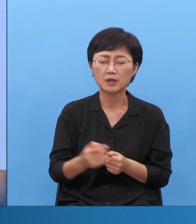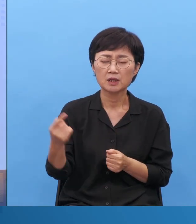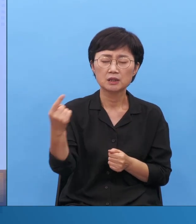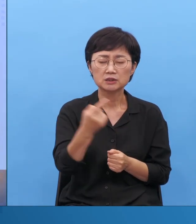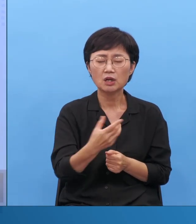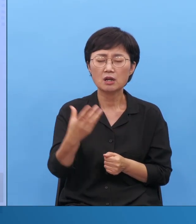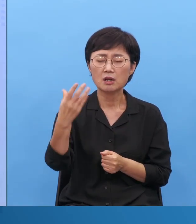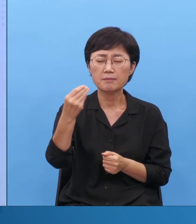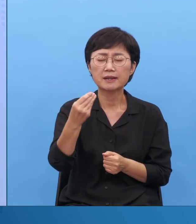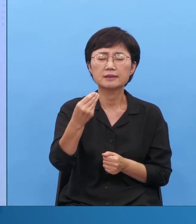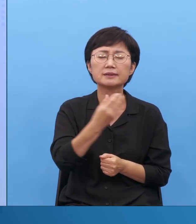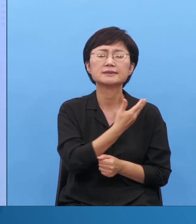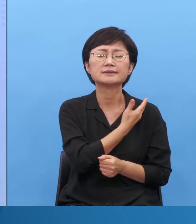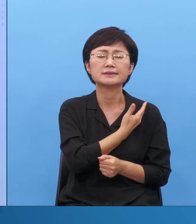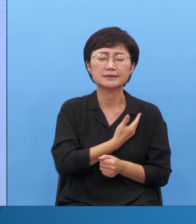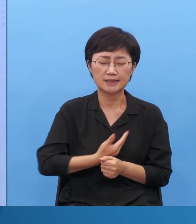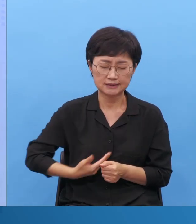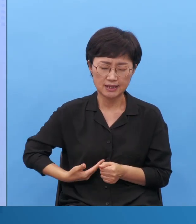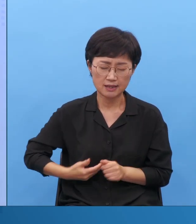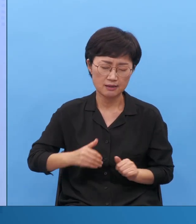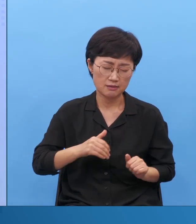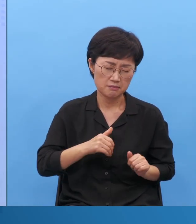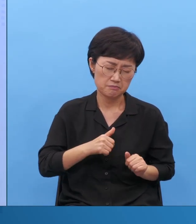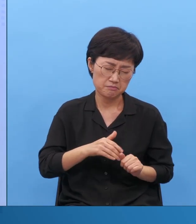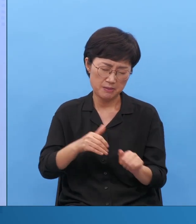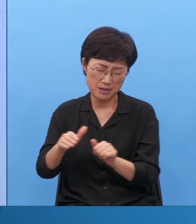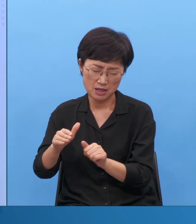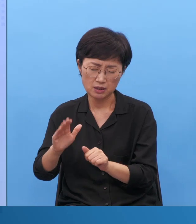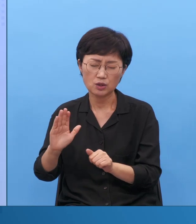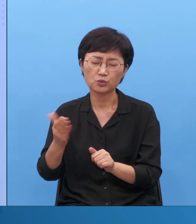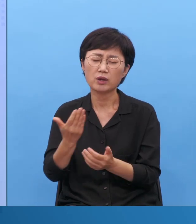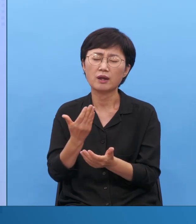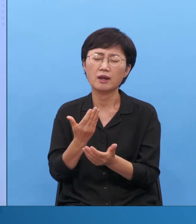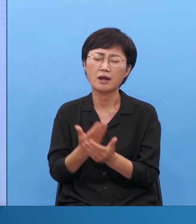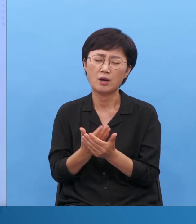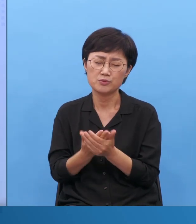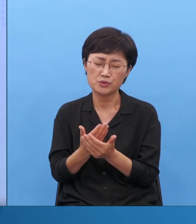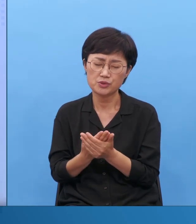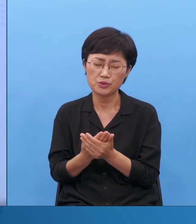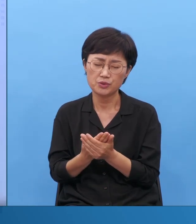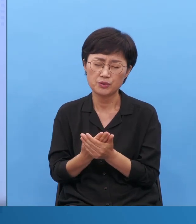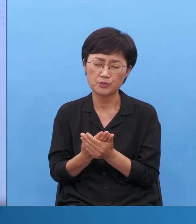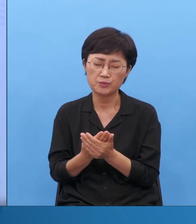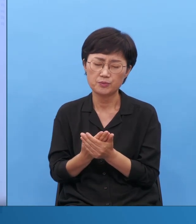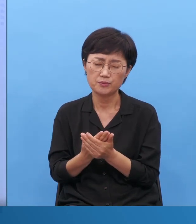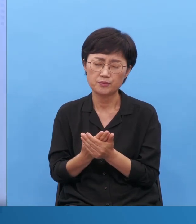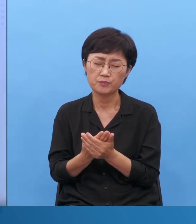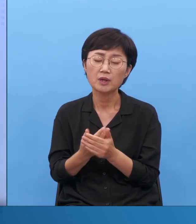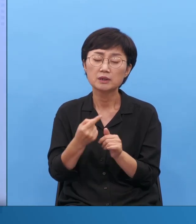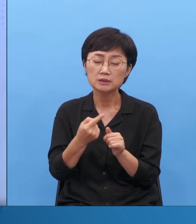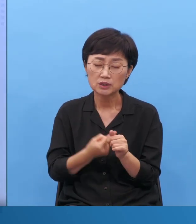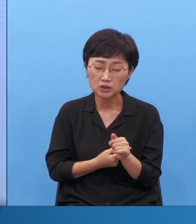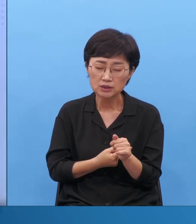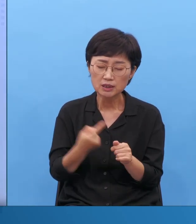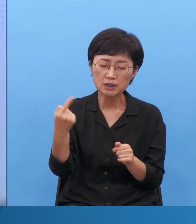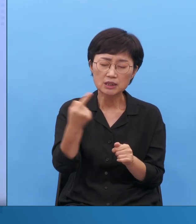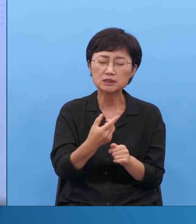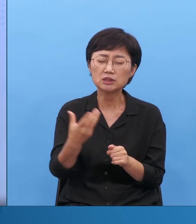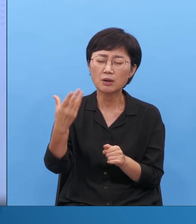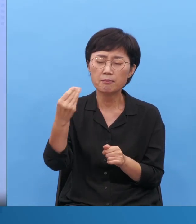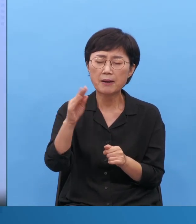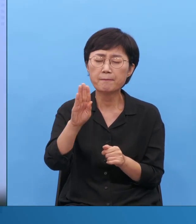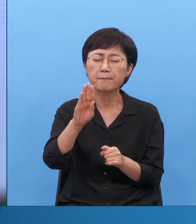1천만 제자 파송케 하옵소서. May we be able to commission out the 10 million disciples. 그래서 1천만 배로